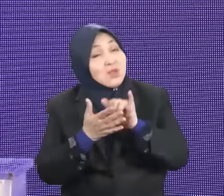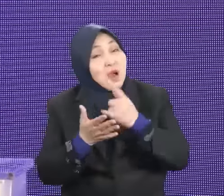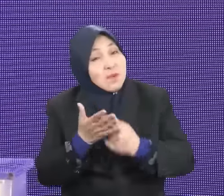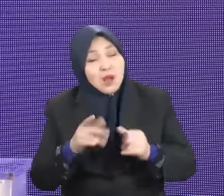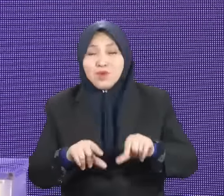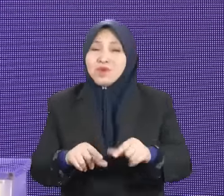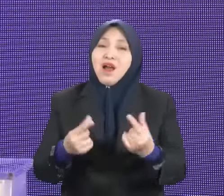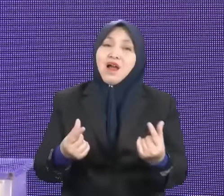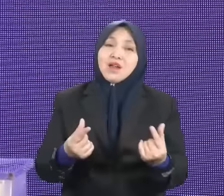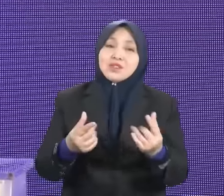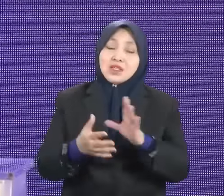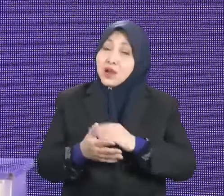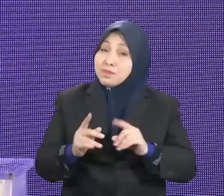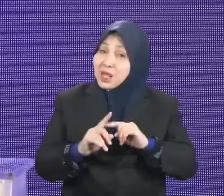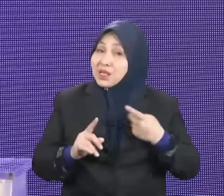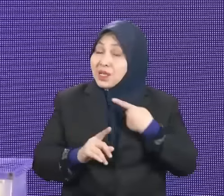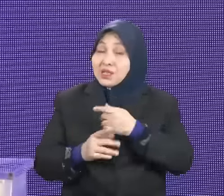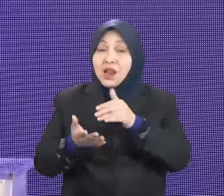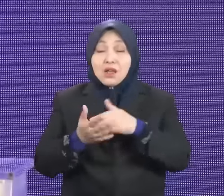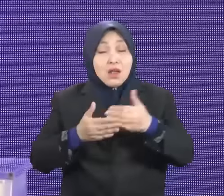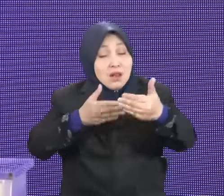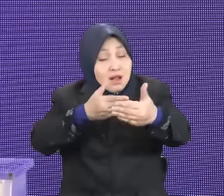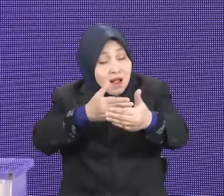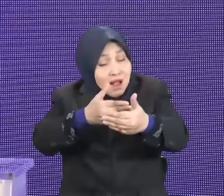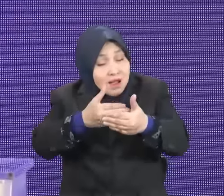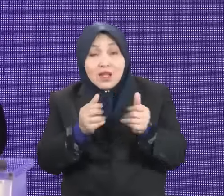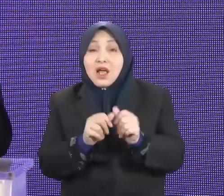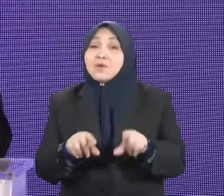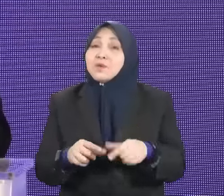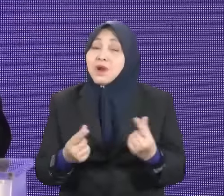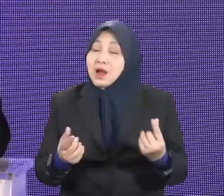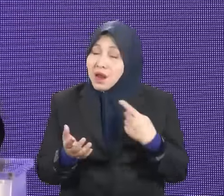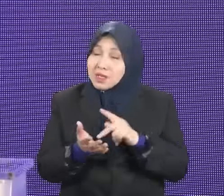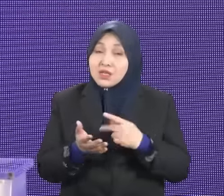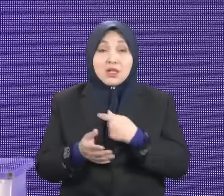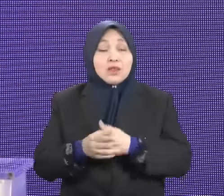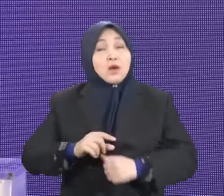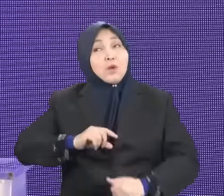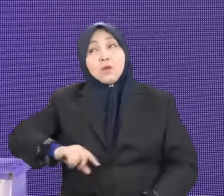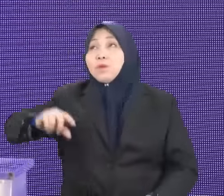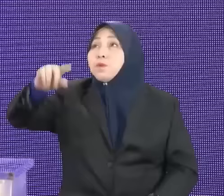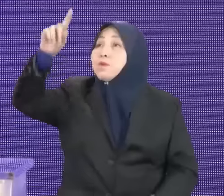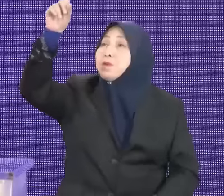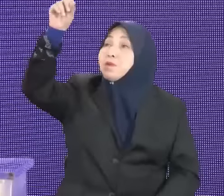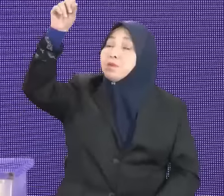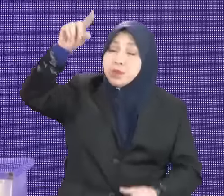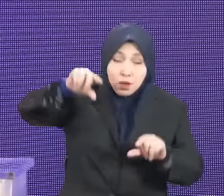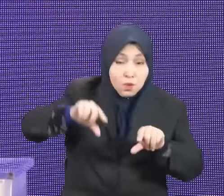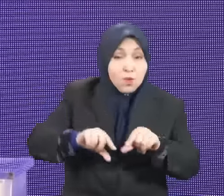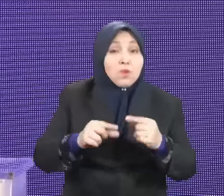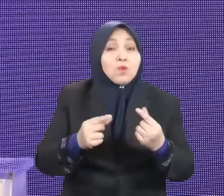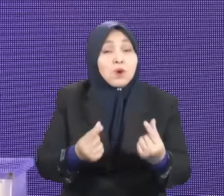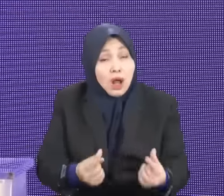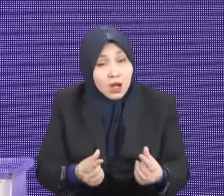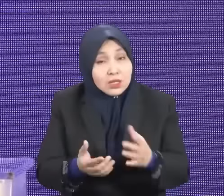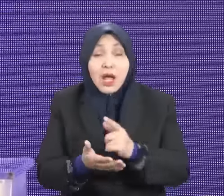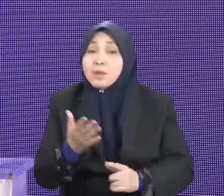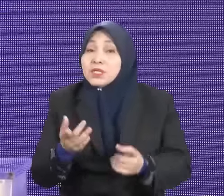bila kita paling dekat dengan Alquran makin kita menyerahkan diri kita kepada Alquran apa